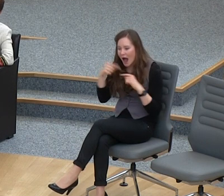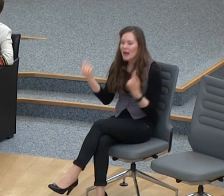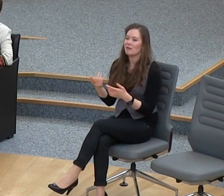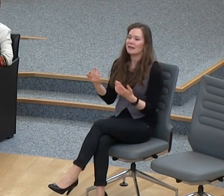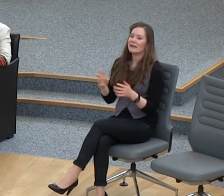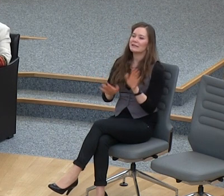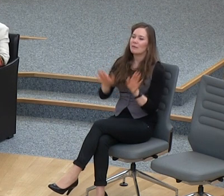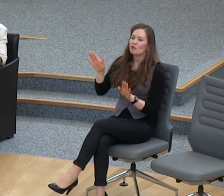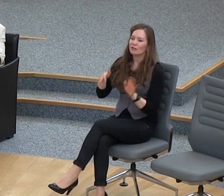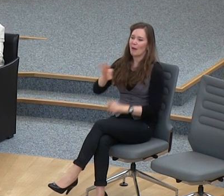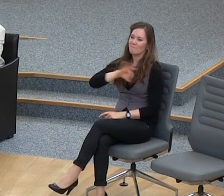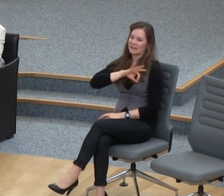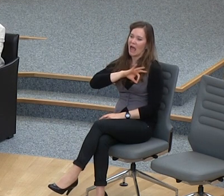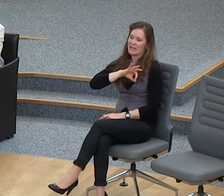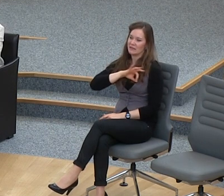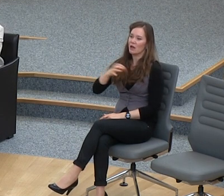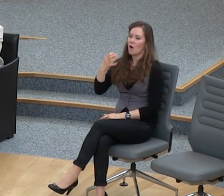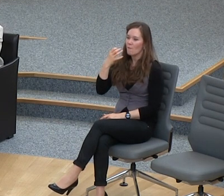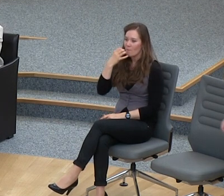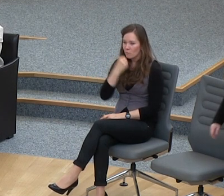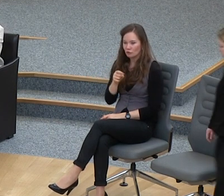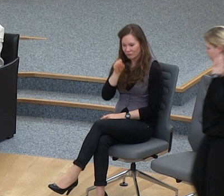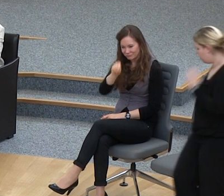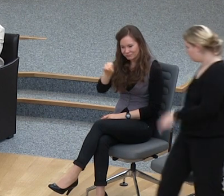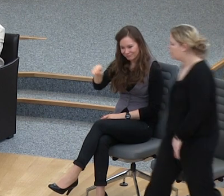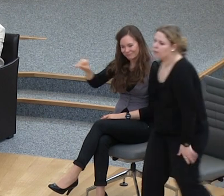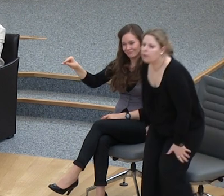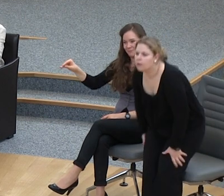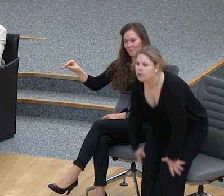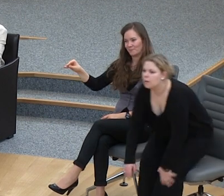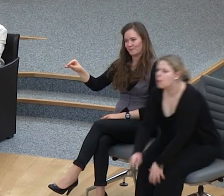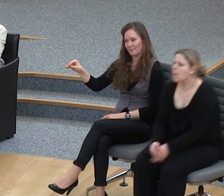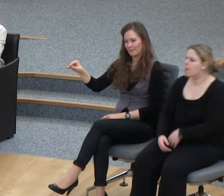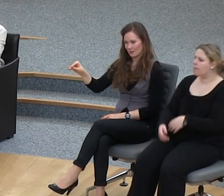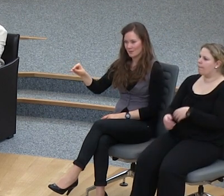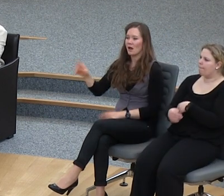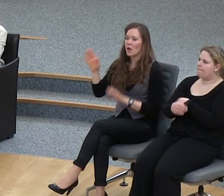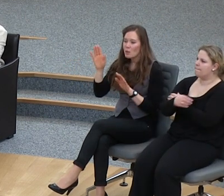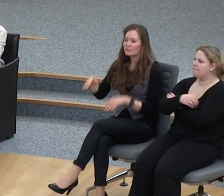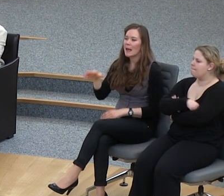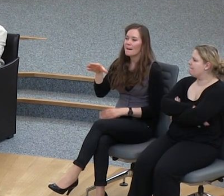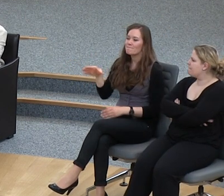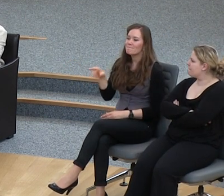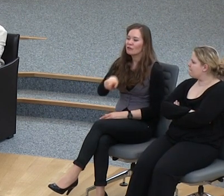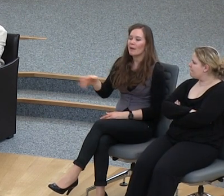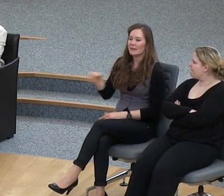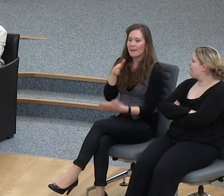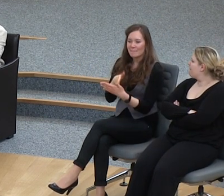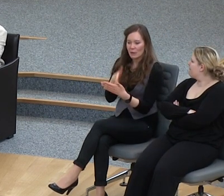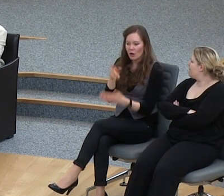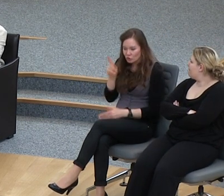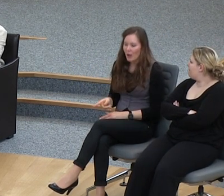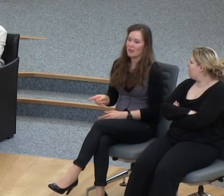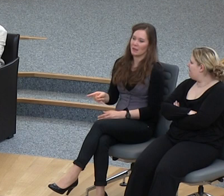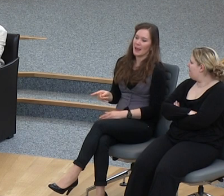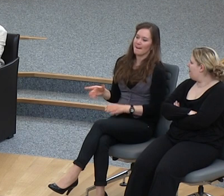formierten Parteien erstmal auch den Appell richten, nehmt Menschen mit Behinderungen